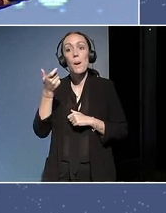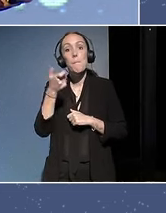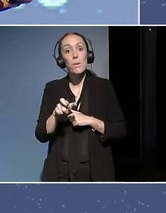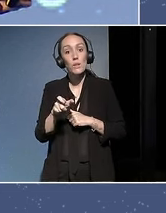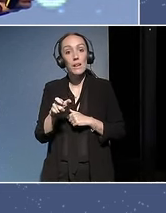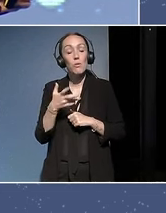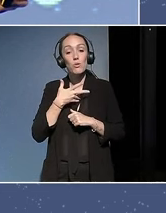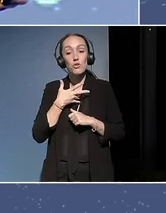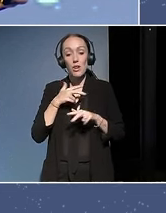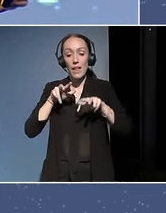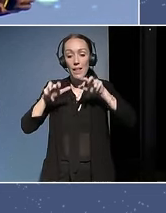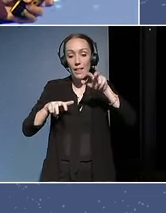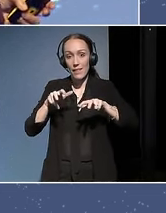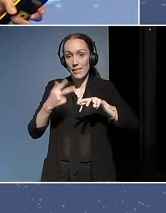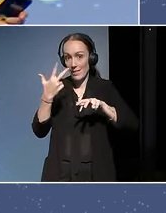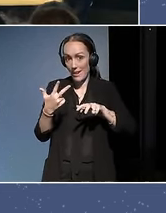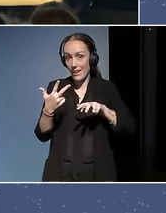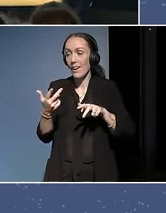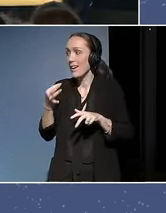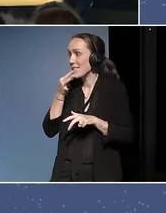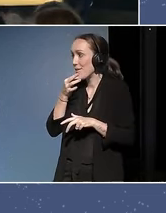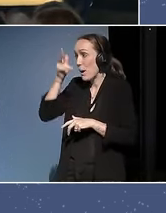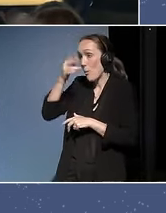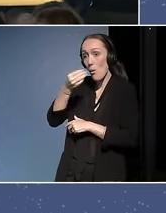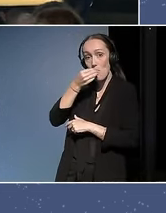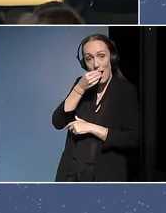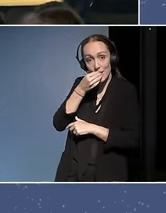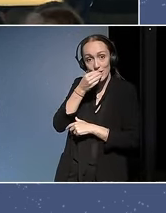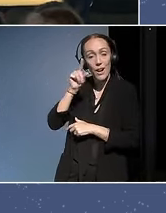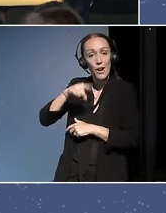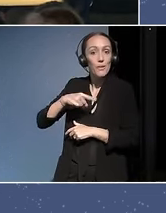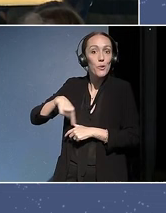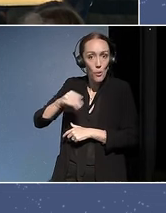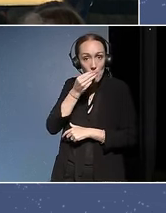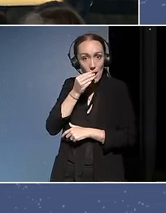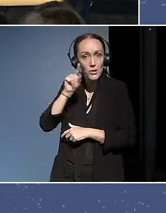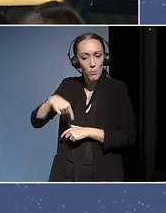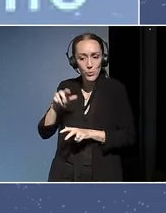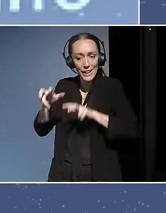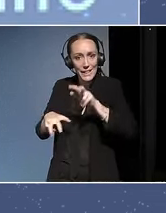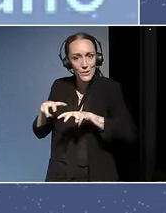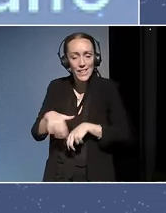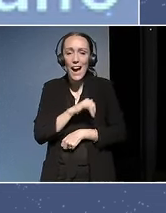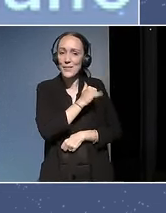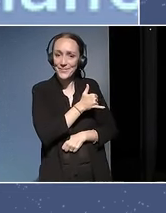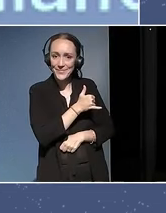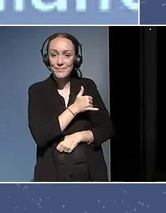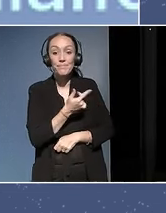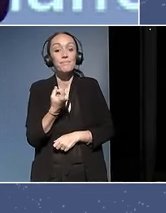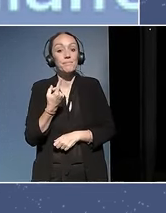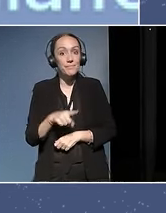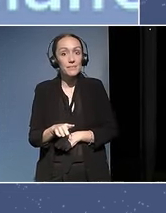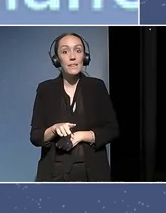tre dita Quindi quando mangiamo il pollo mangiamo un dinosauro nella realtà Assolutamente sì E questa è la strada che hanno preso tutti i dinosauri che sono